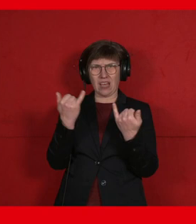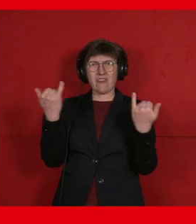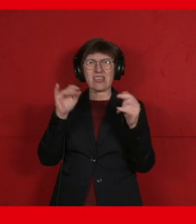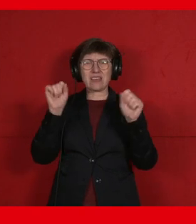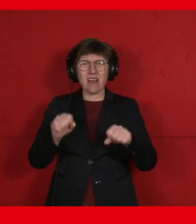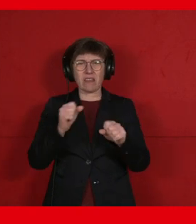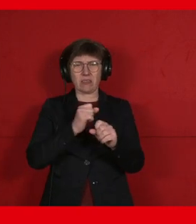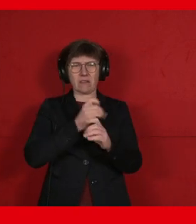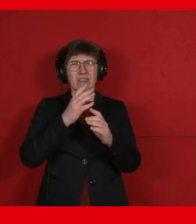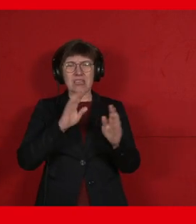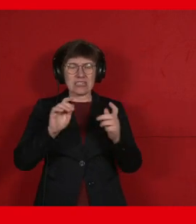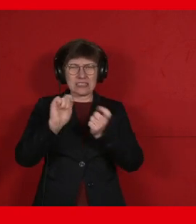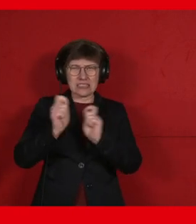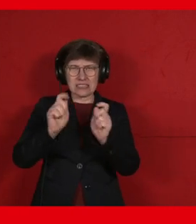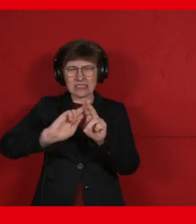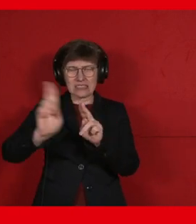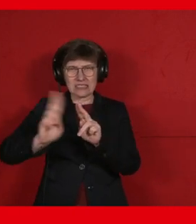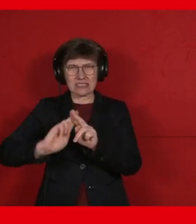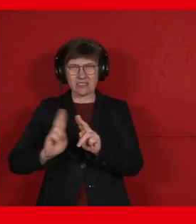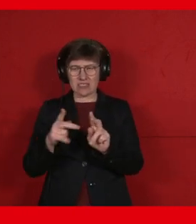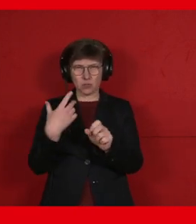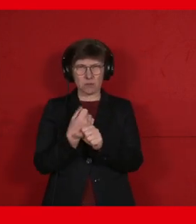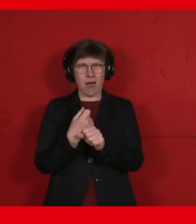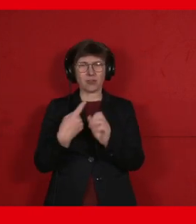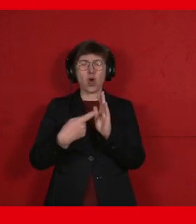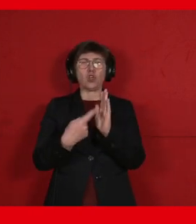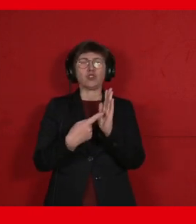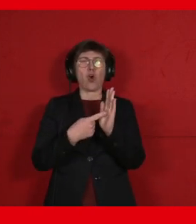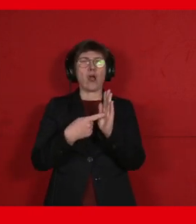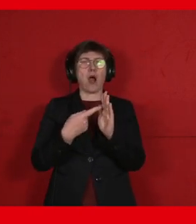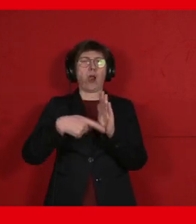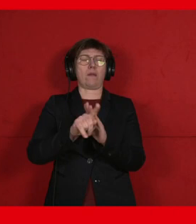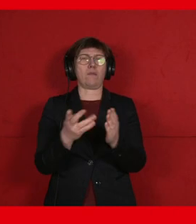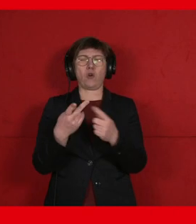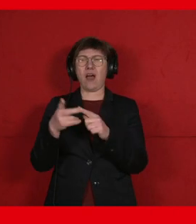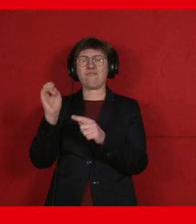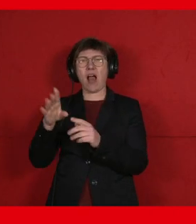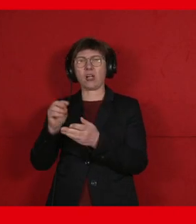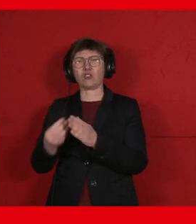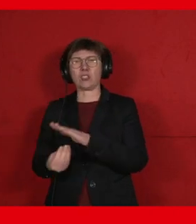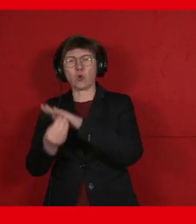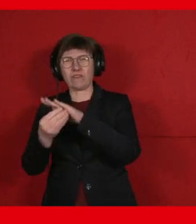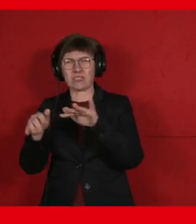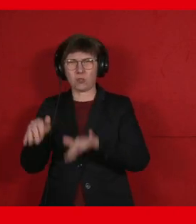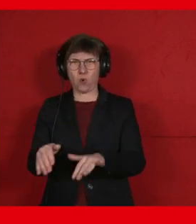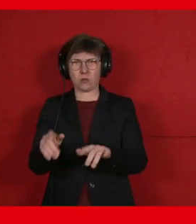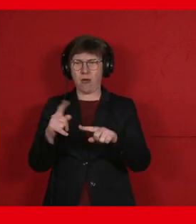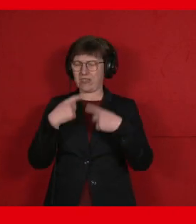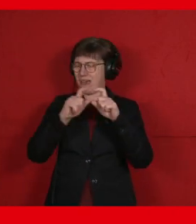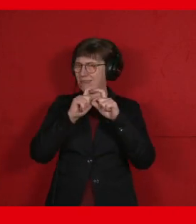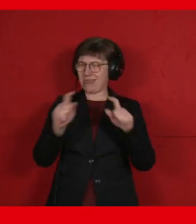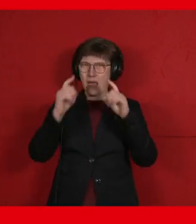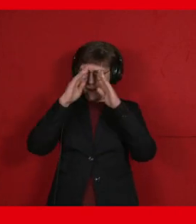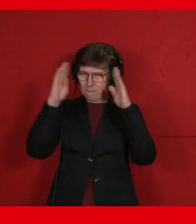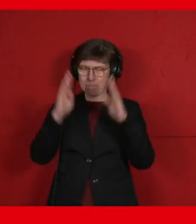sind noch Dinge zu ändern, was Steuerschlupflöcher angeht, was falsche Subventionen angeht. Auch da sind wir dran an